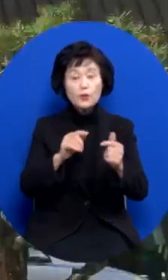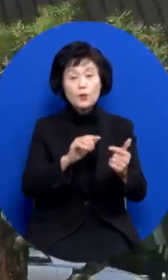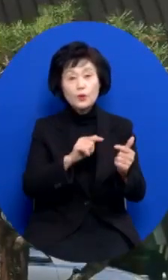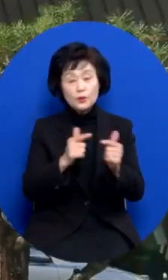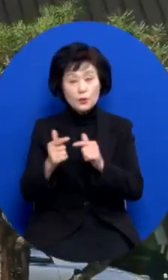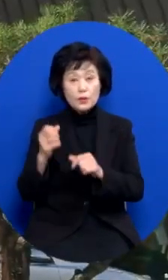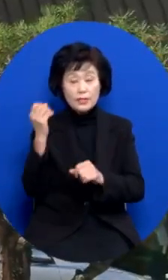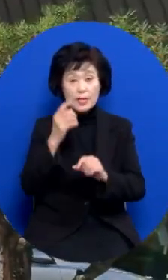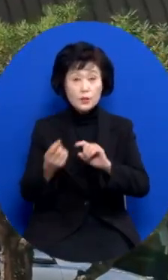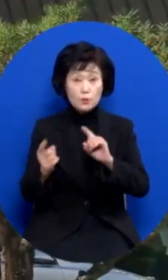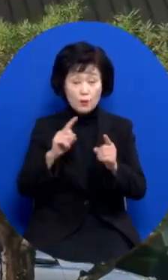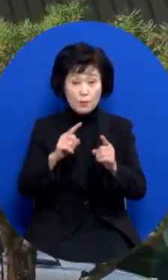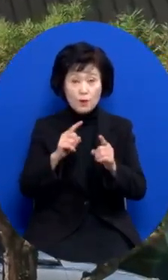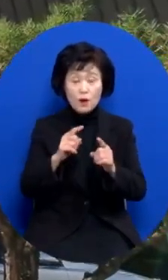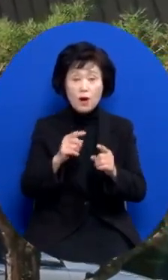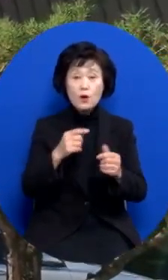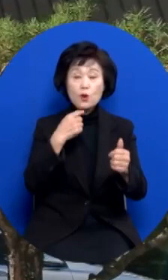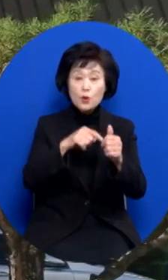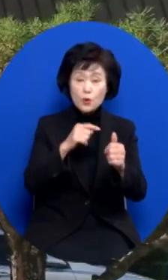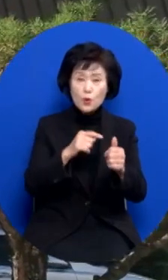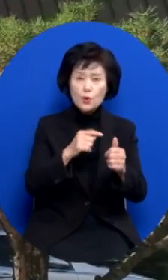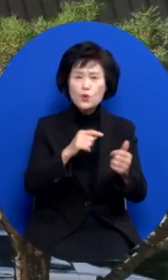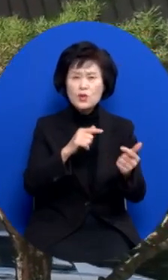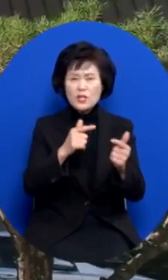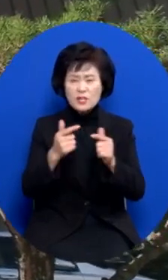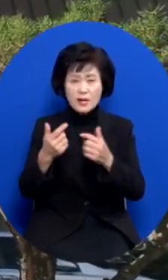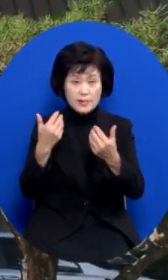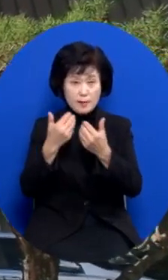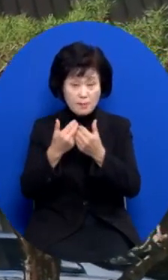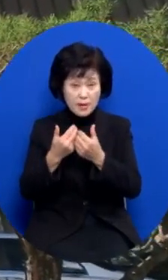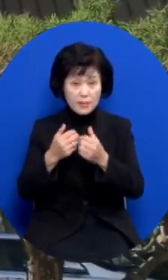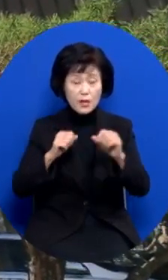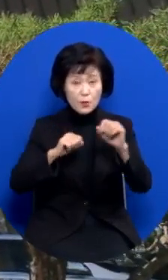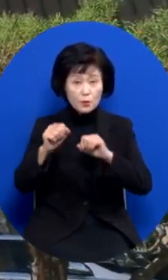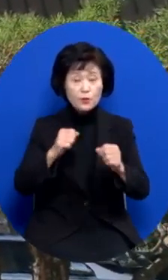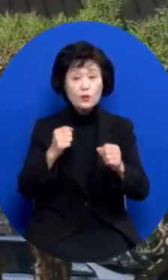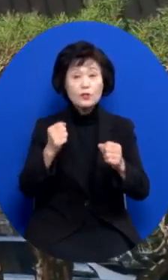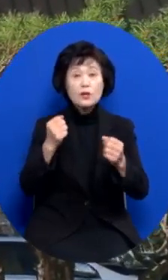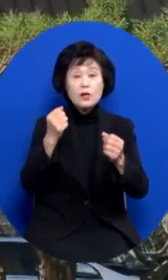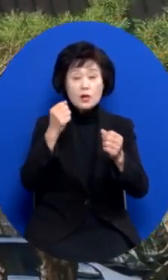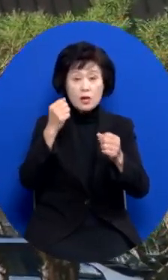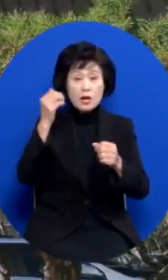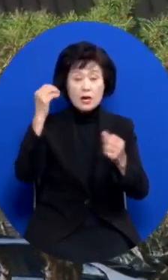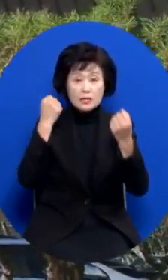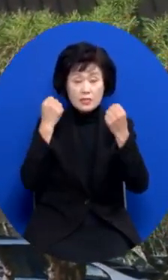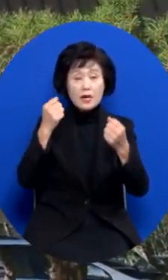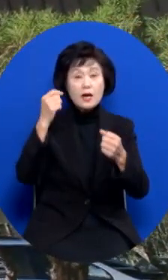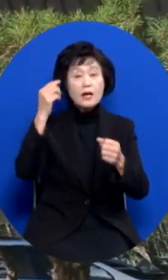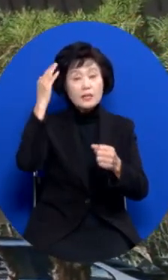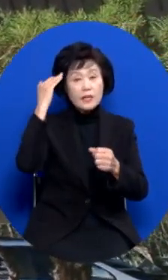차별금지법과 개정교육 과정 반대 등 건강한 대한민국을 만드는 일에 최선을 다하겠다고 전했습니다